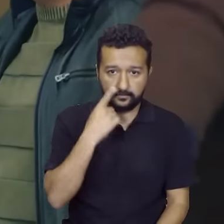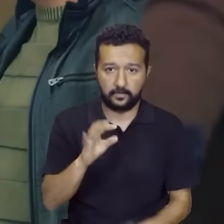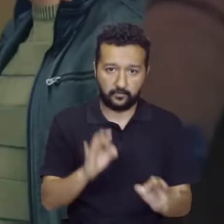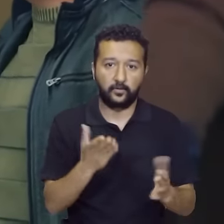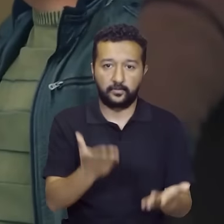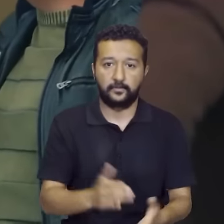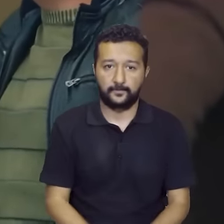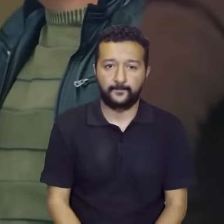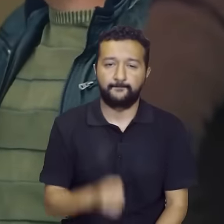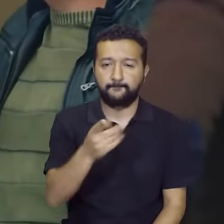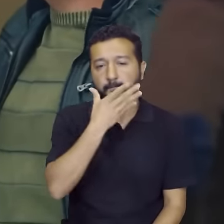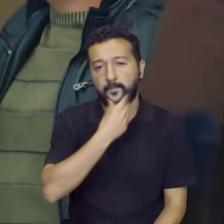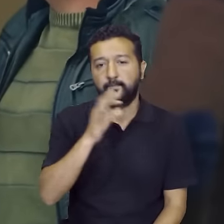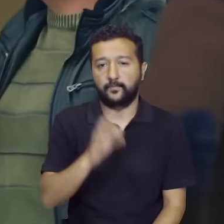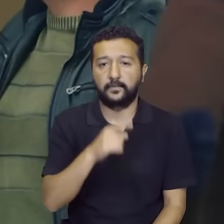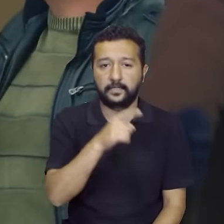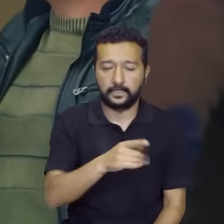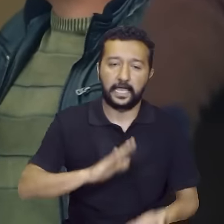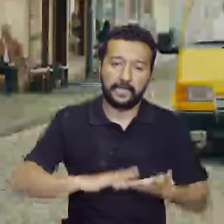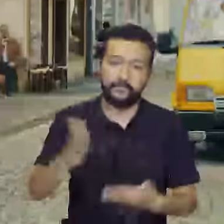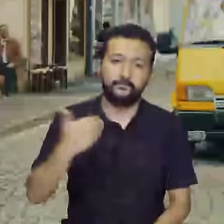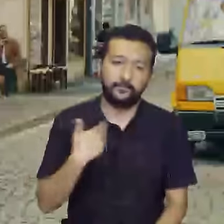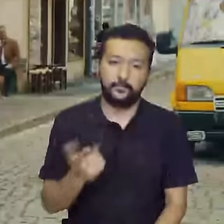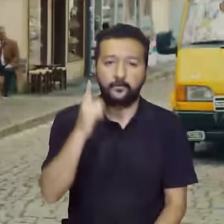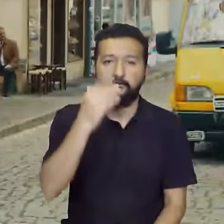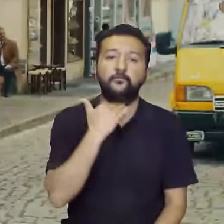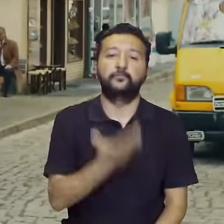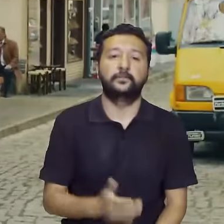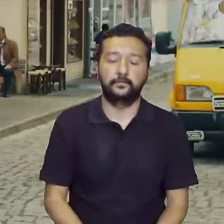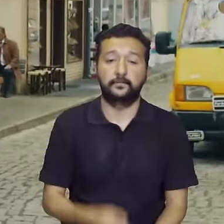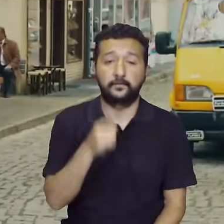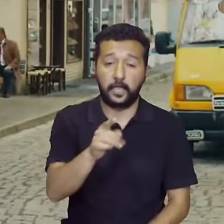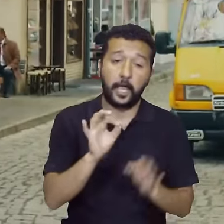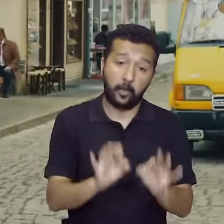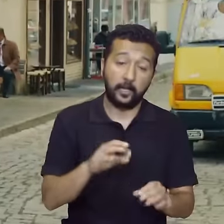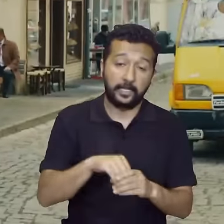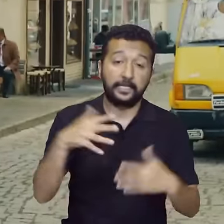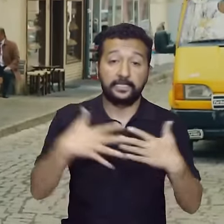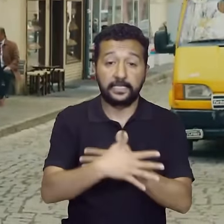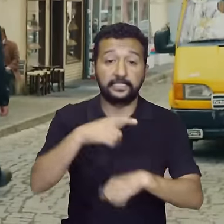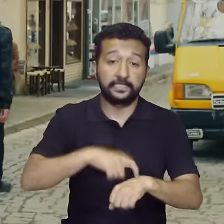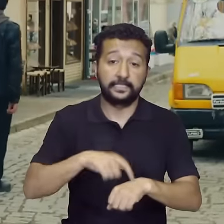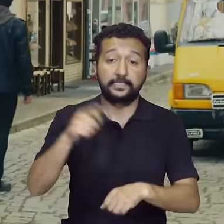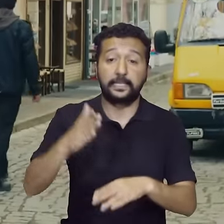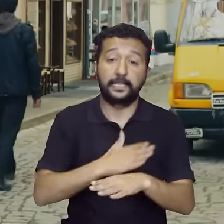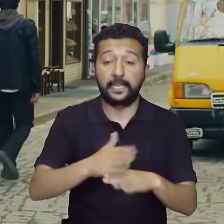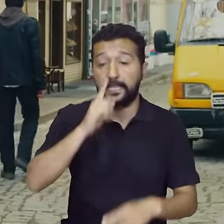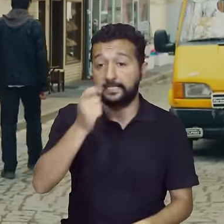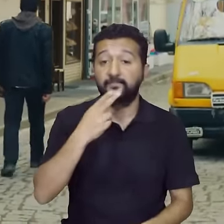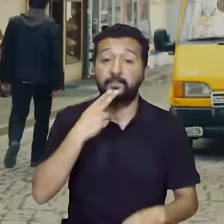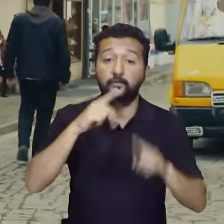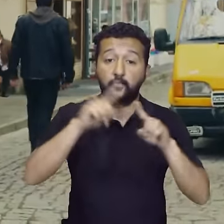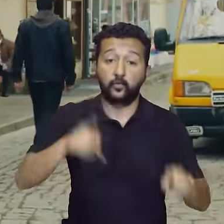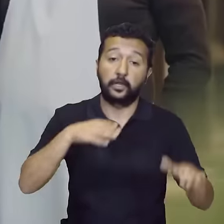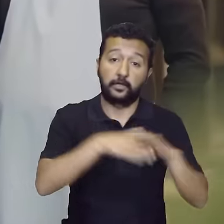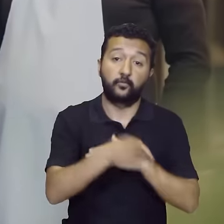al işte bu. Ya beyler ayıp oldu ya. Herif neticede arkadaşımız yani. Vallahi olmadı yani. Ya abi orası öyle de, gecenin saatinde sen ne işin var kızın